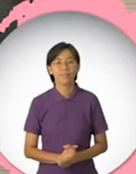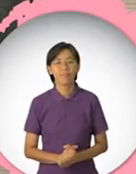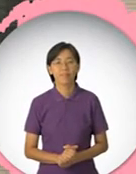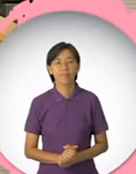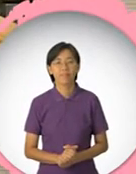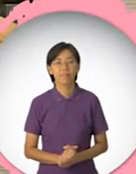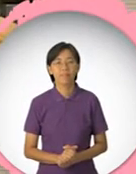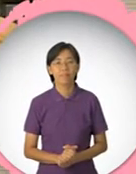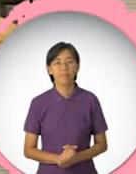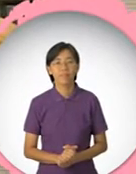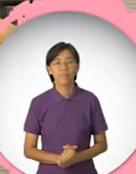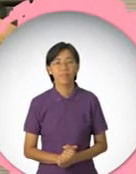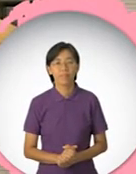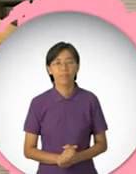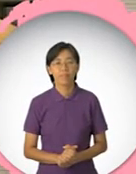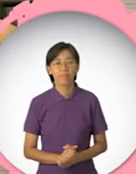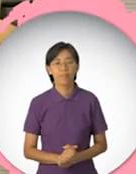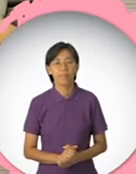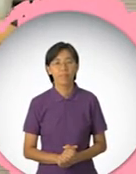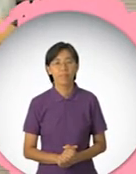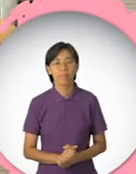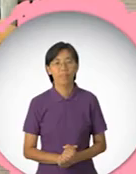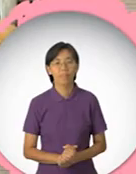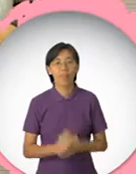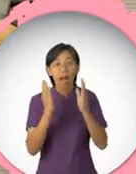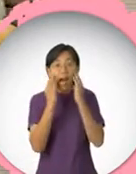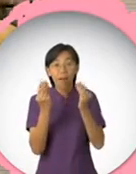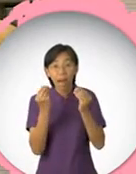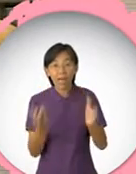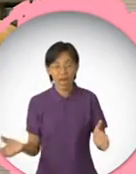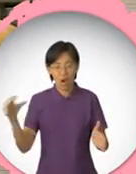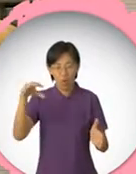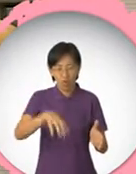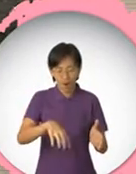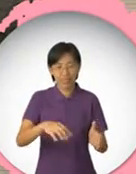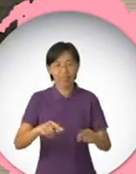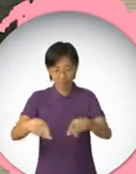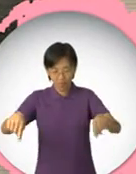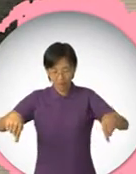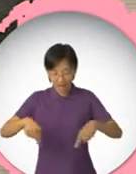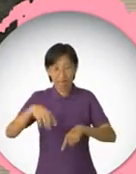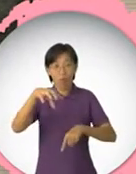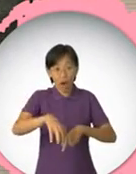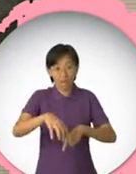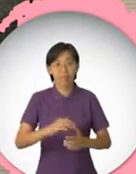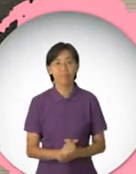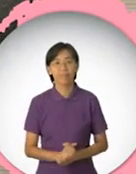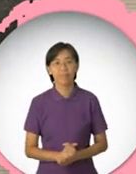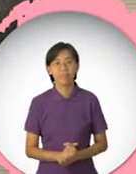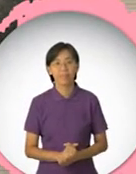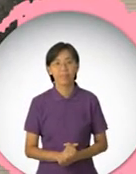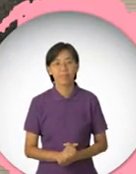โดเนี่ยนะคะวางไว้ตรงกลางค่ะนะคะพยายามเราก็ช่วยช่วงแรกก่อนนะ